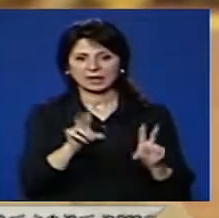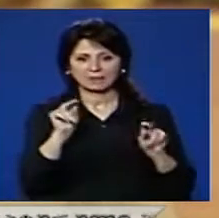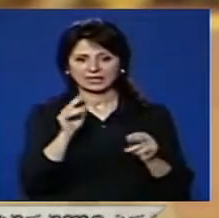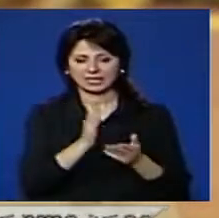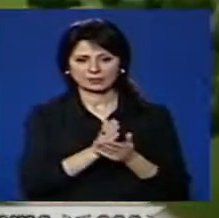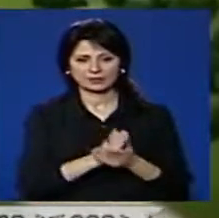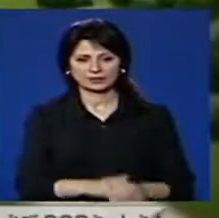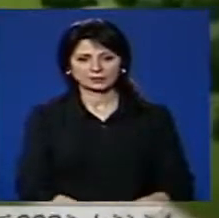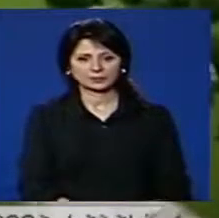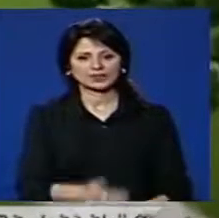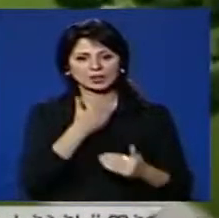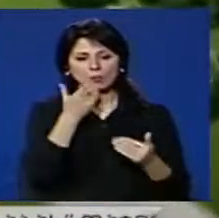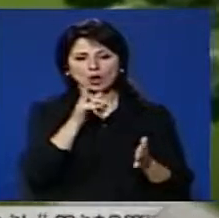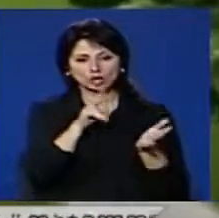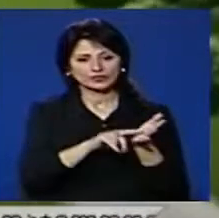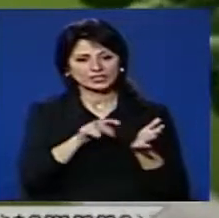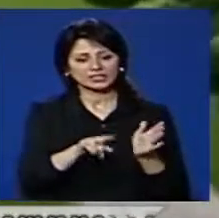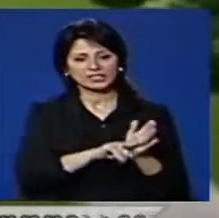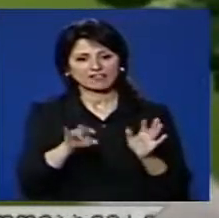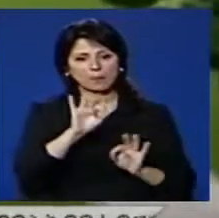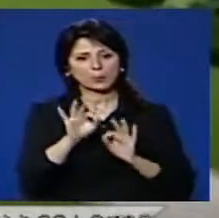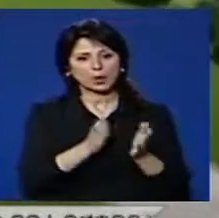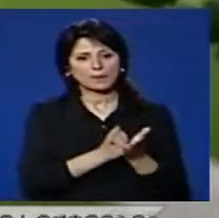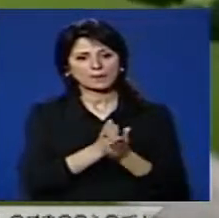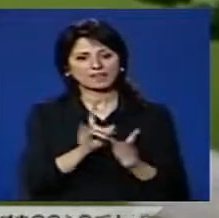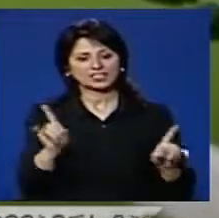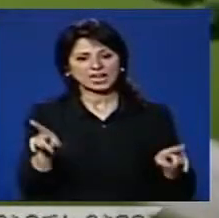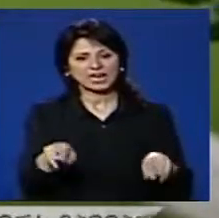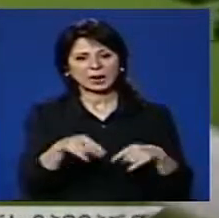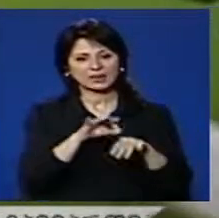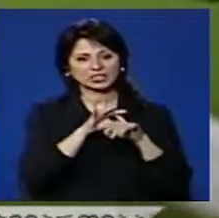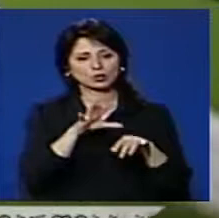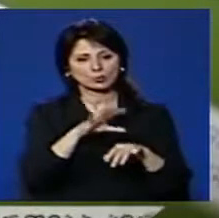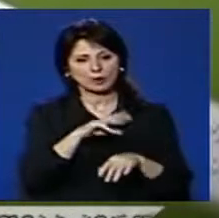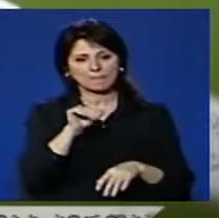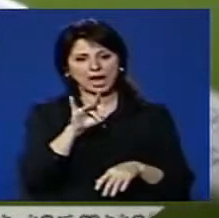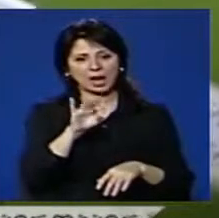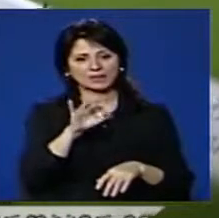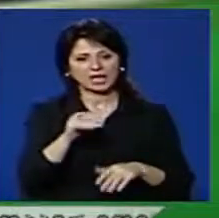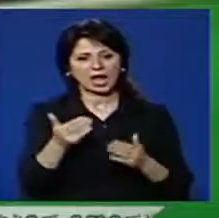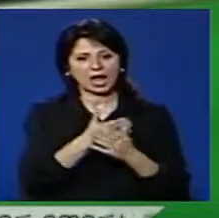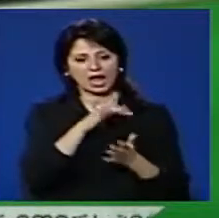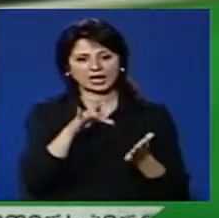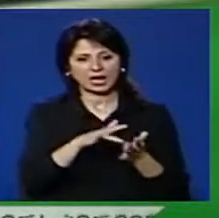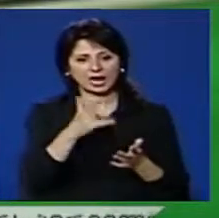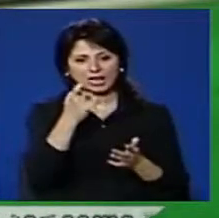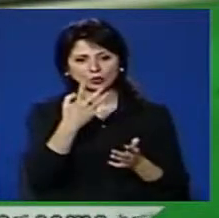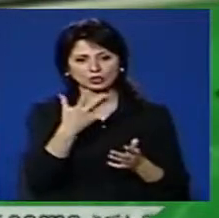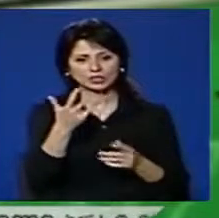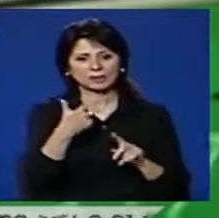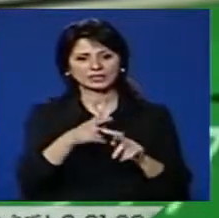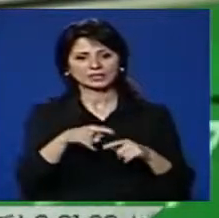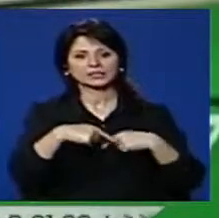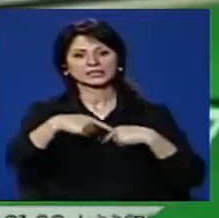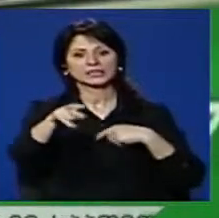ვართ. ბოლო 7 წლის განმავლობაში პროექტის ფარგლებში რეაბილიტაცია ჩაუტარდა მარად და ახალქალაქის 153 კილომეტრის